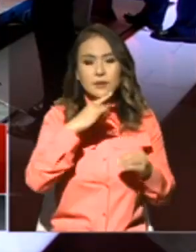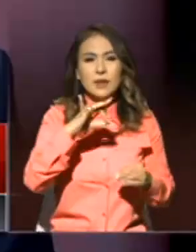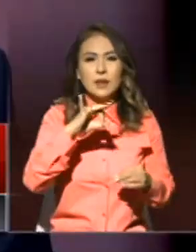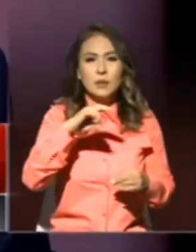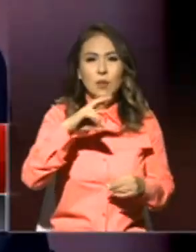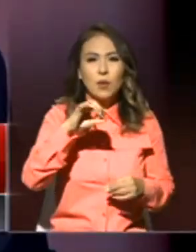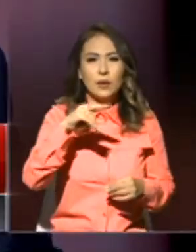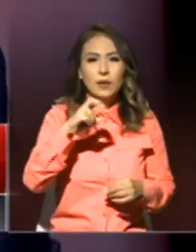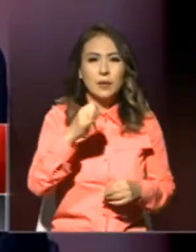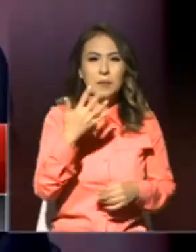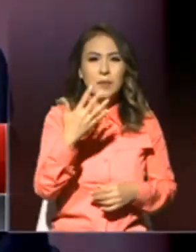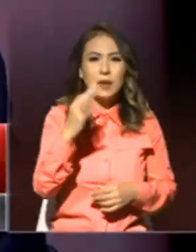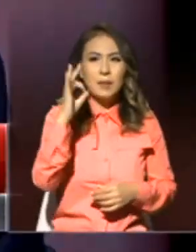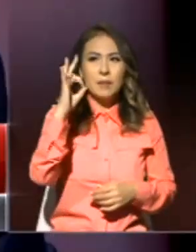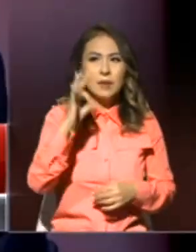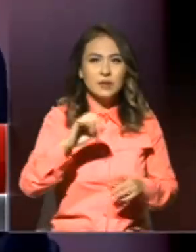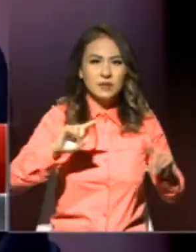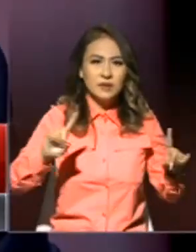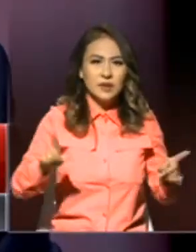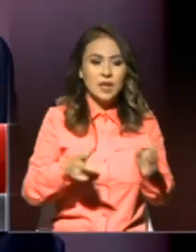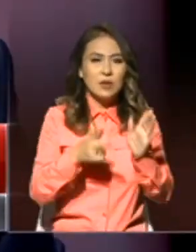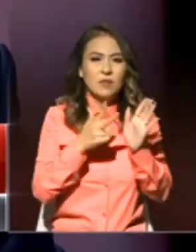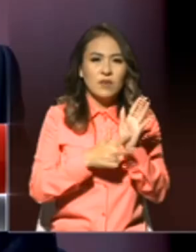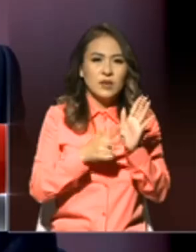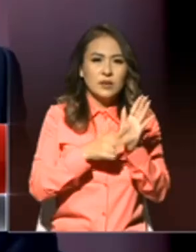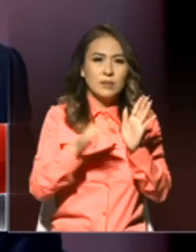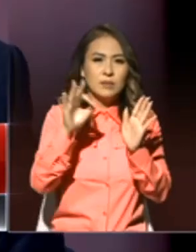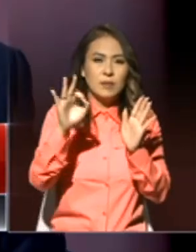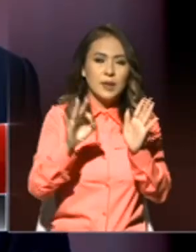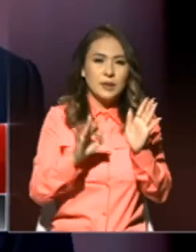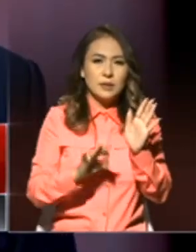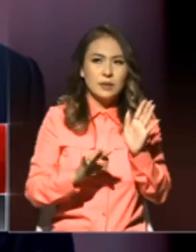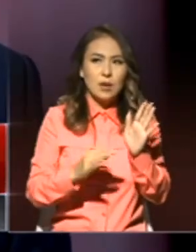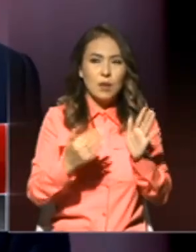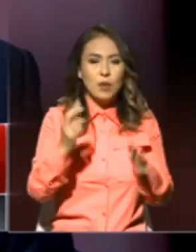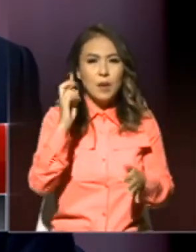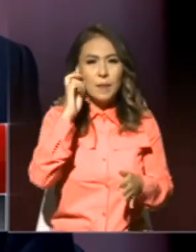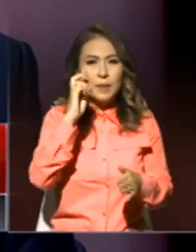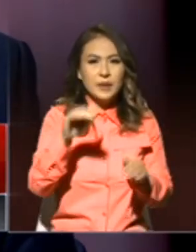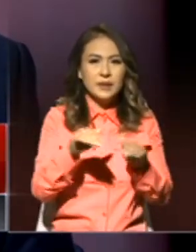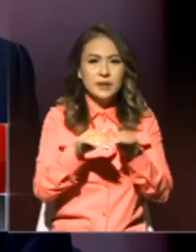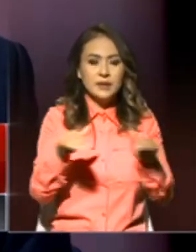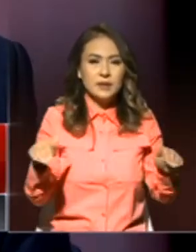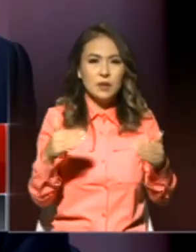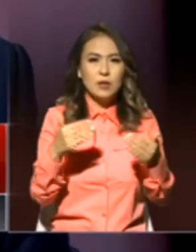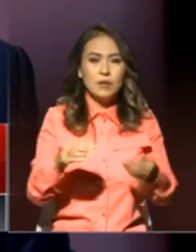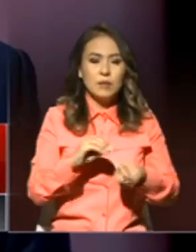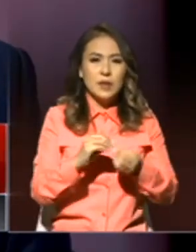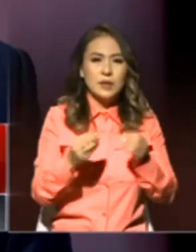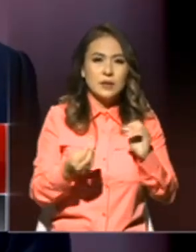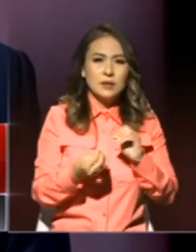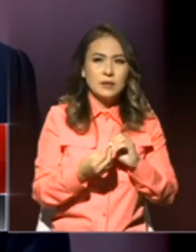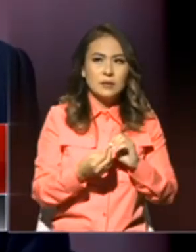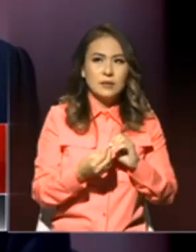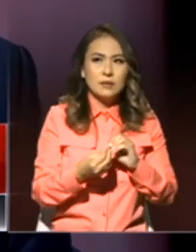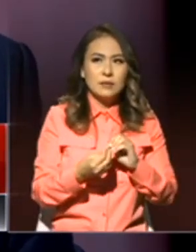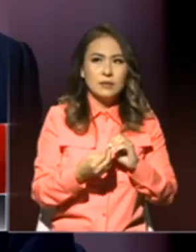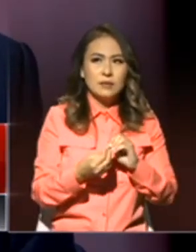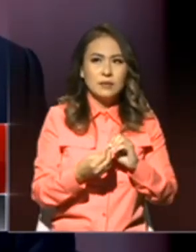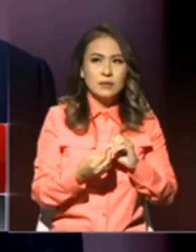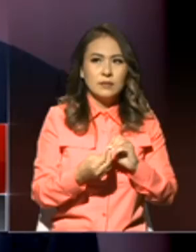алатын үлесі 5% дамыған елдерде 80% ғана жетеді. Яғни бұл мемлекеттік деңгейде қаралатын мәселе. Мен соған айтқым келіп